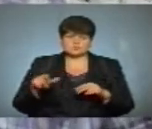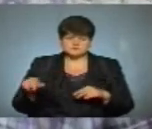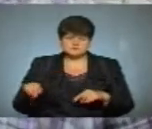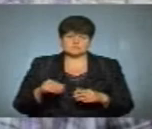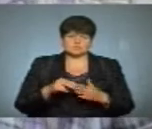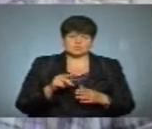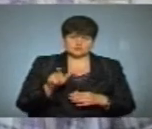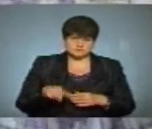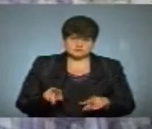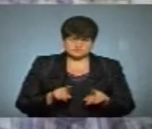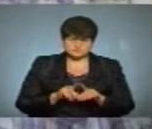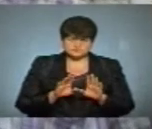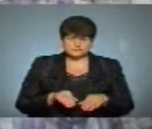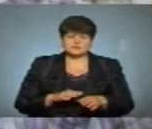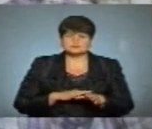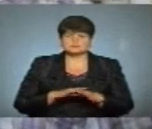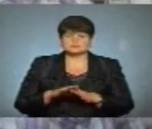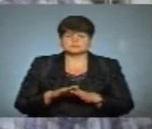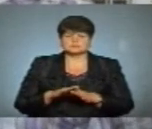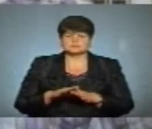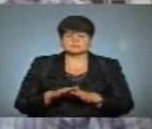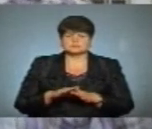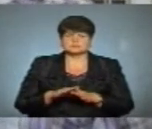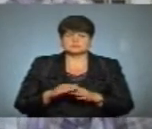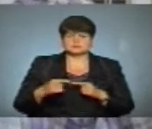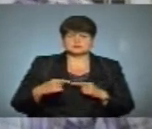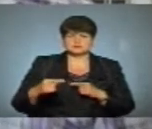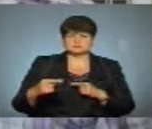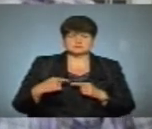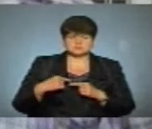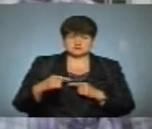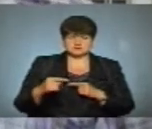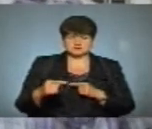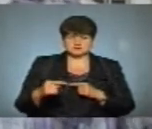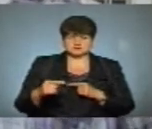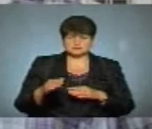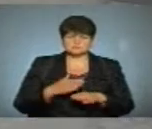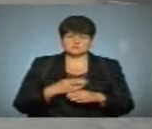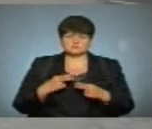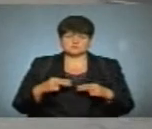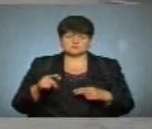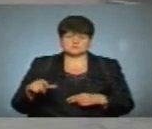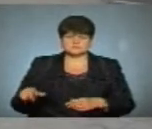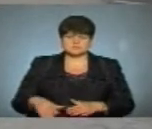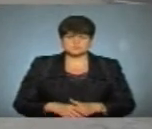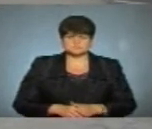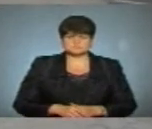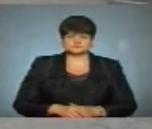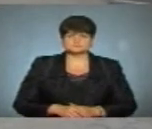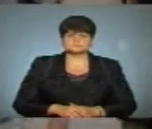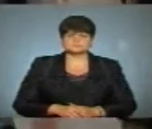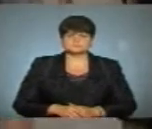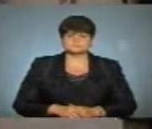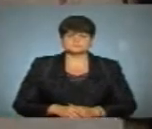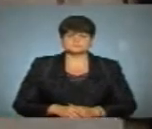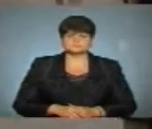покупців, і відповідно дотримання дистанції між продавцями. Діана Ярошенко, Марта Журавель.